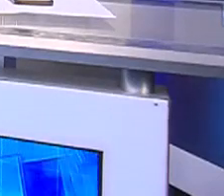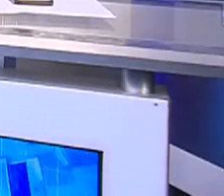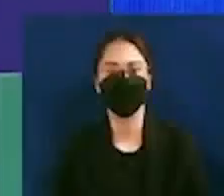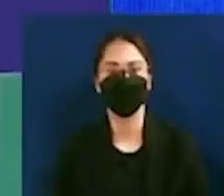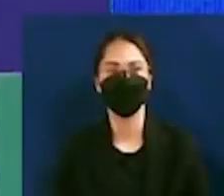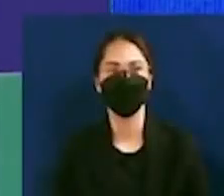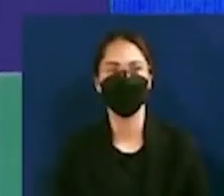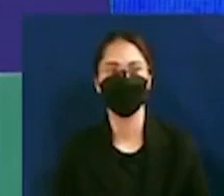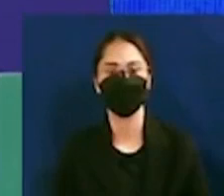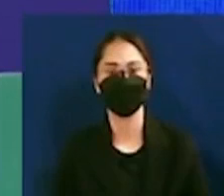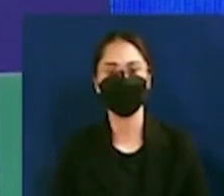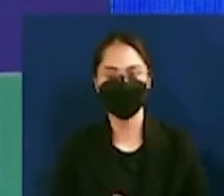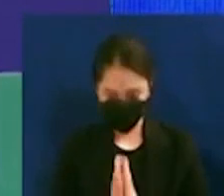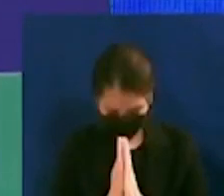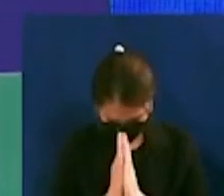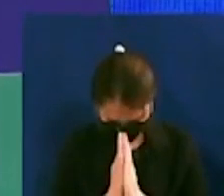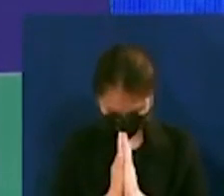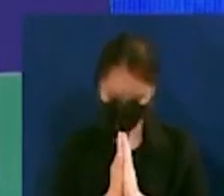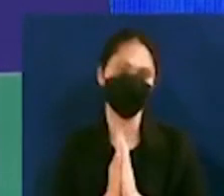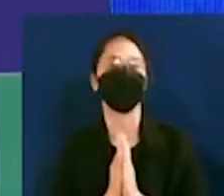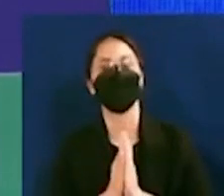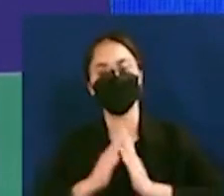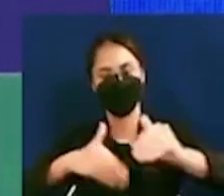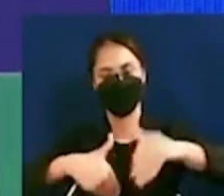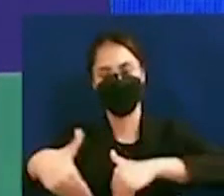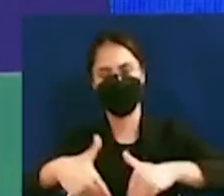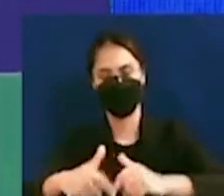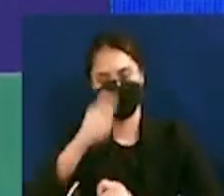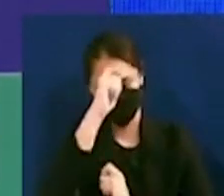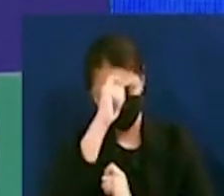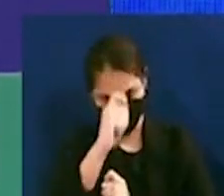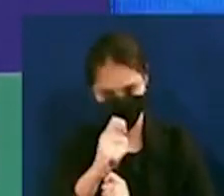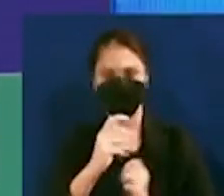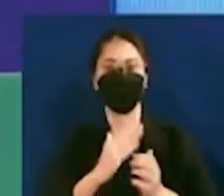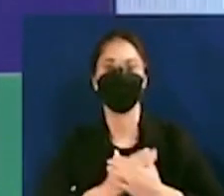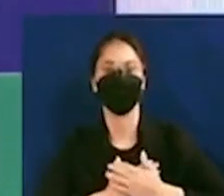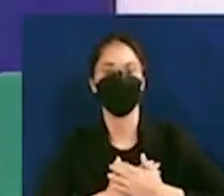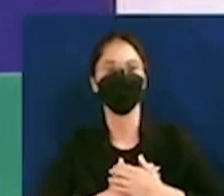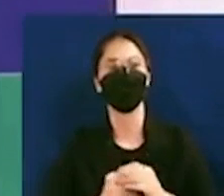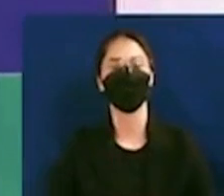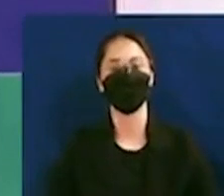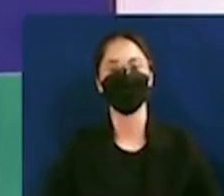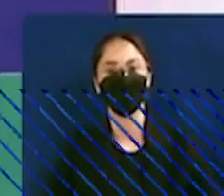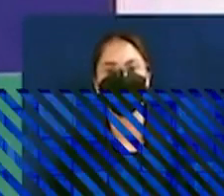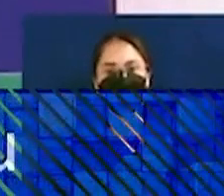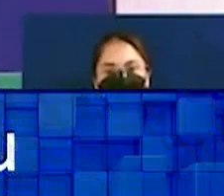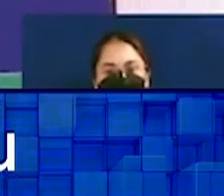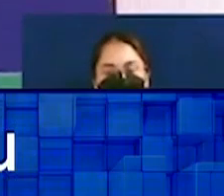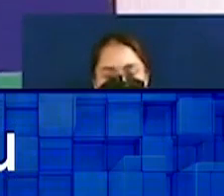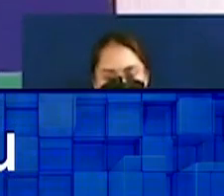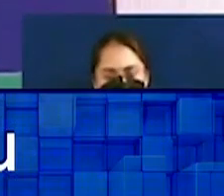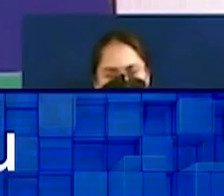ครับก็พบเป็นแค่เพียงคนรับจัดคิวที่เครือข่ายมือถือเนี่ยเขาจ้างมานะฮะแล้วก็บอกด้วยว่าต